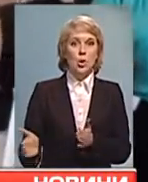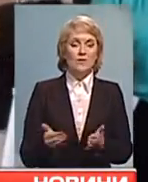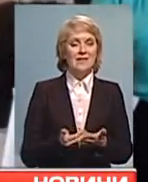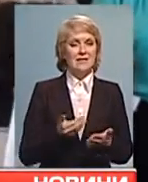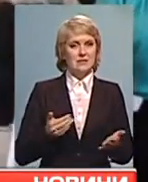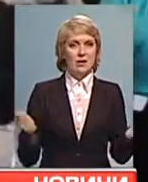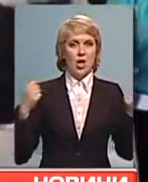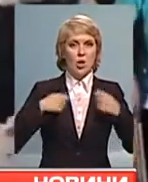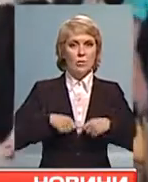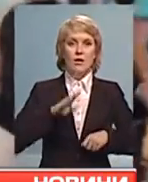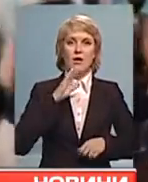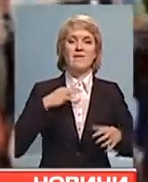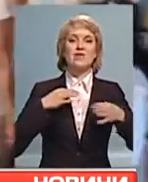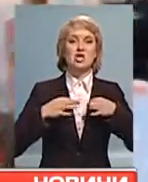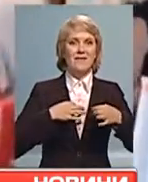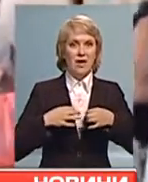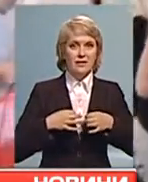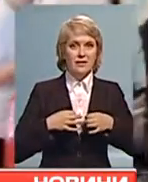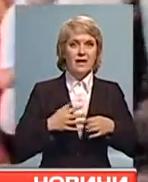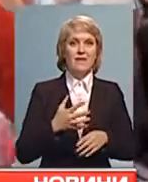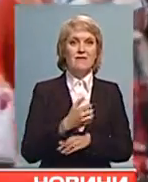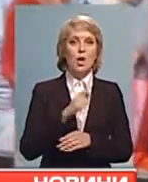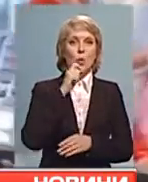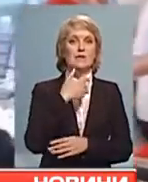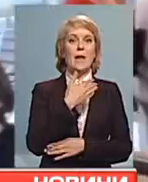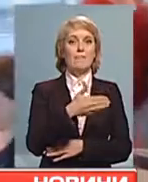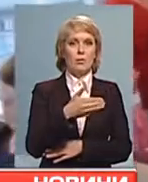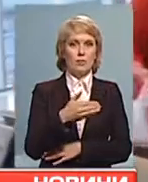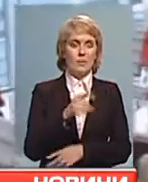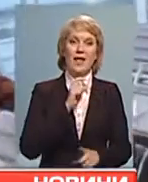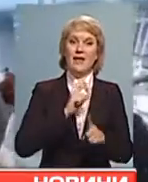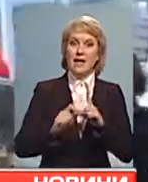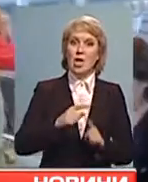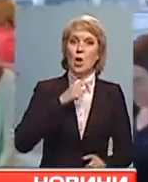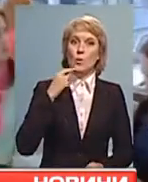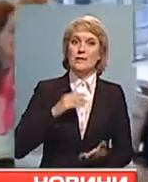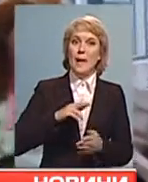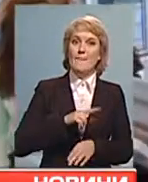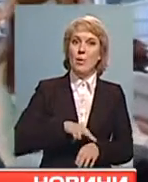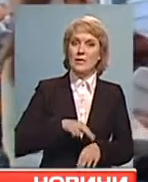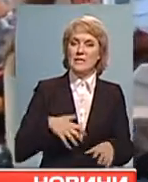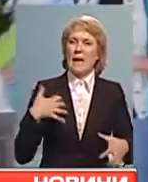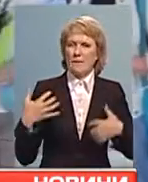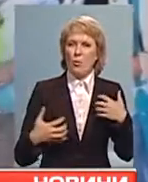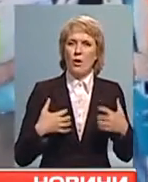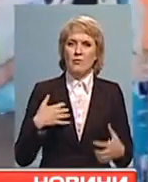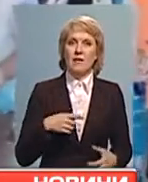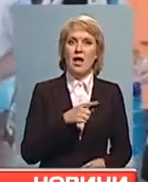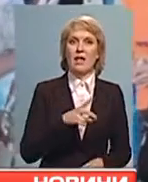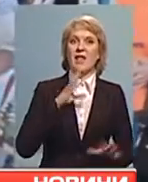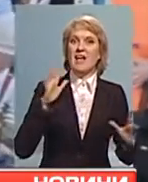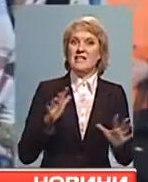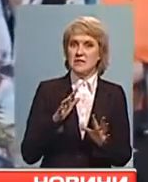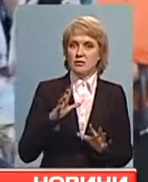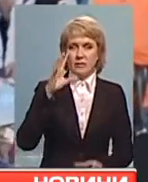заздалегідь, вбралися у вишиванки та взяли українські прапори. Реакції російських поліцейських побоювалися, але ті на